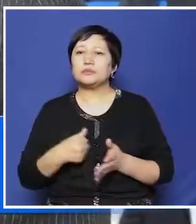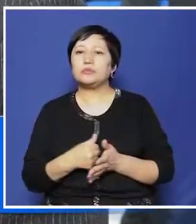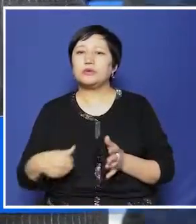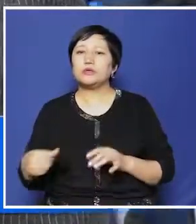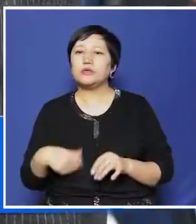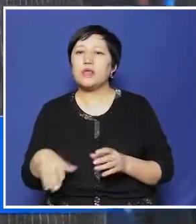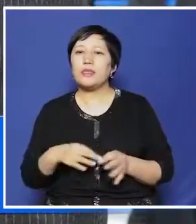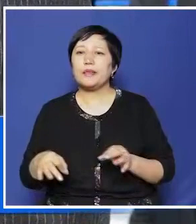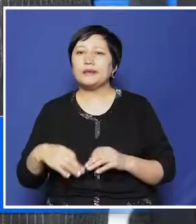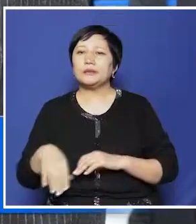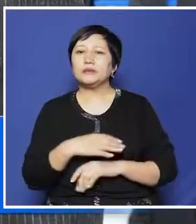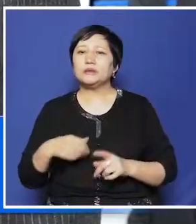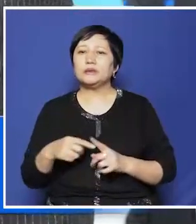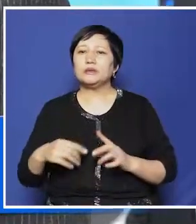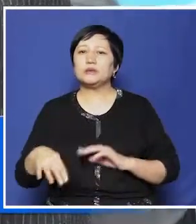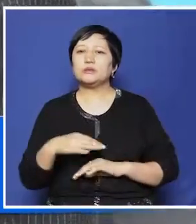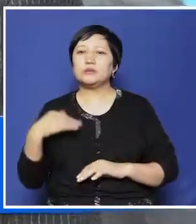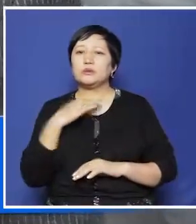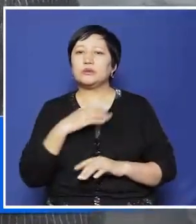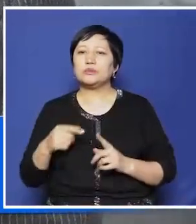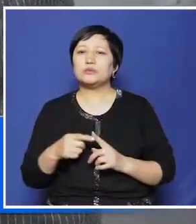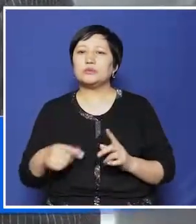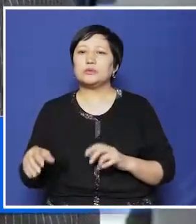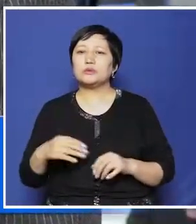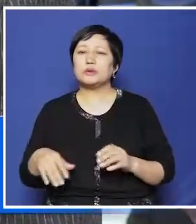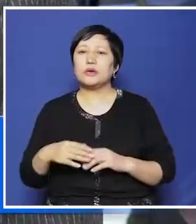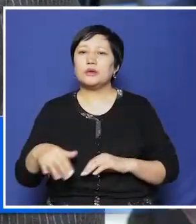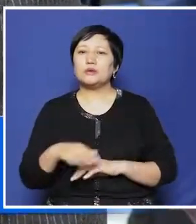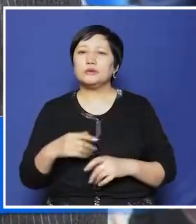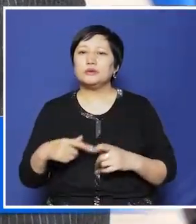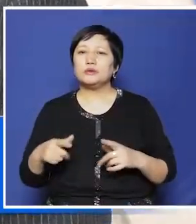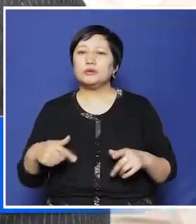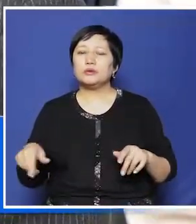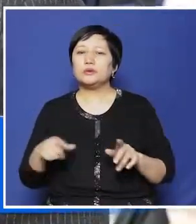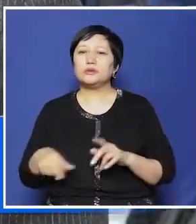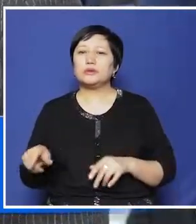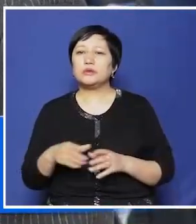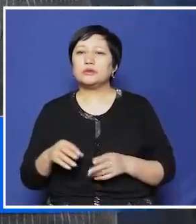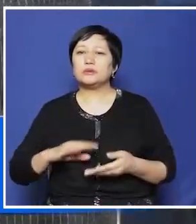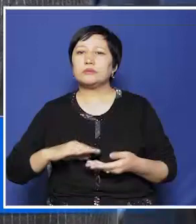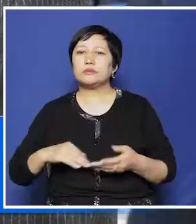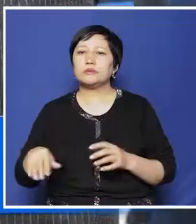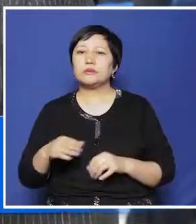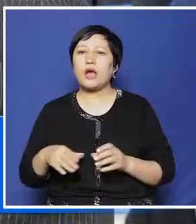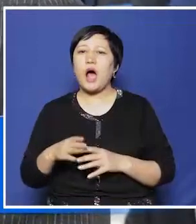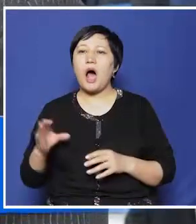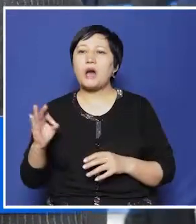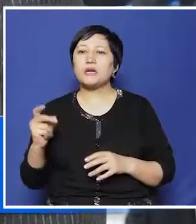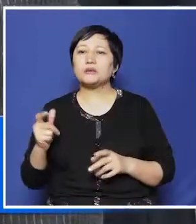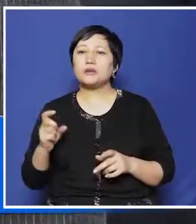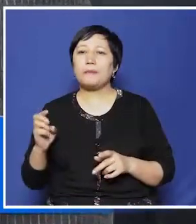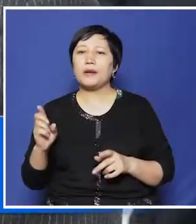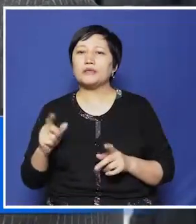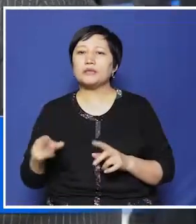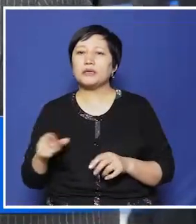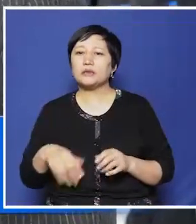де елдің сөзін сөйлеп, көптің сөзін сөйлеп, елде түрлі бір жағдайлар орын алған кезде, мысалы кешегі арысы болсын,